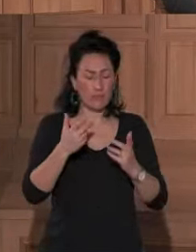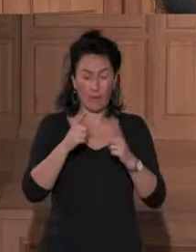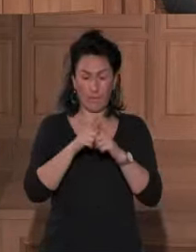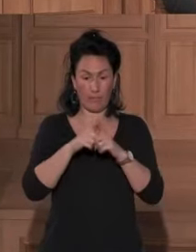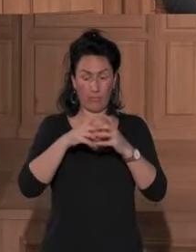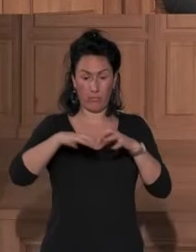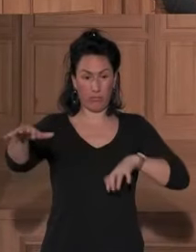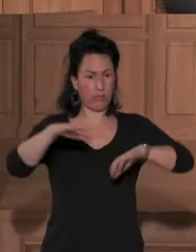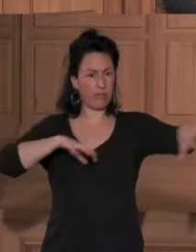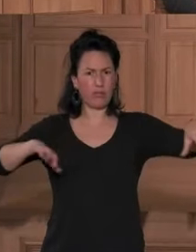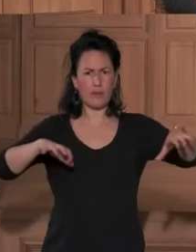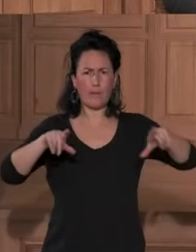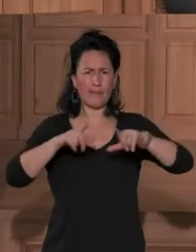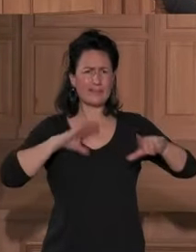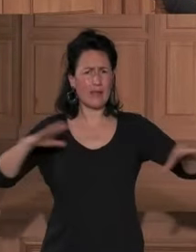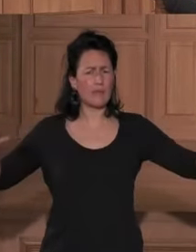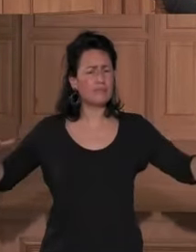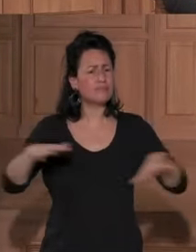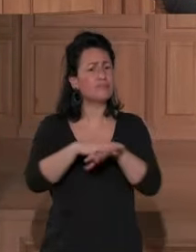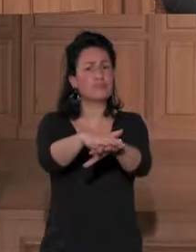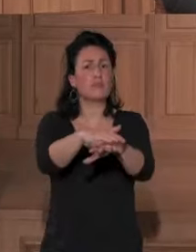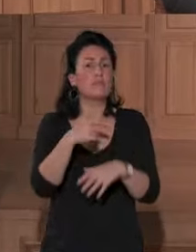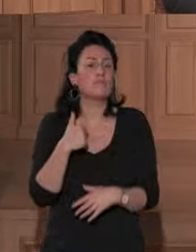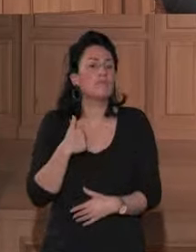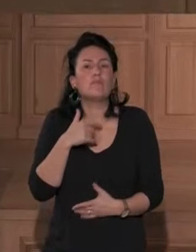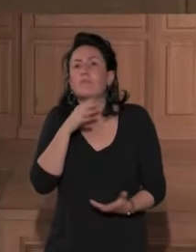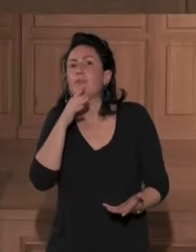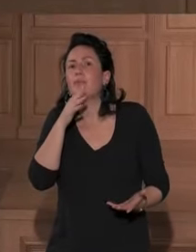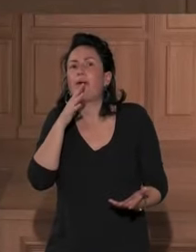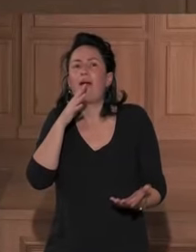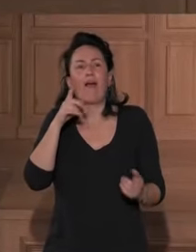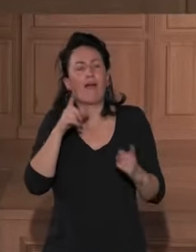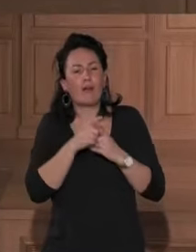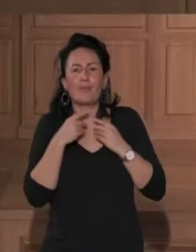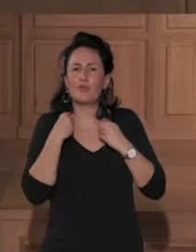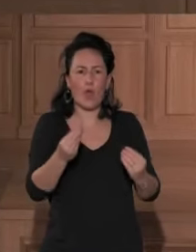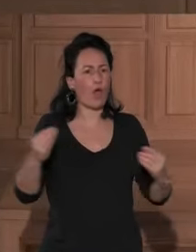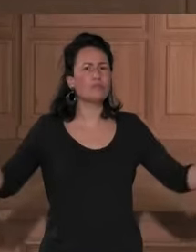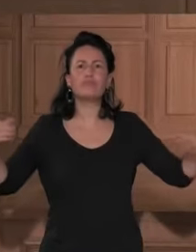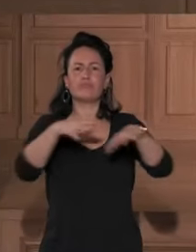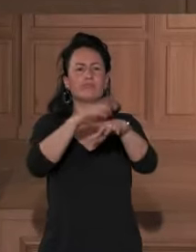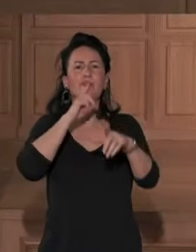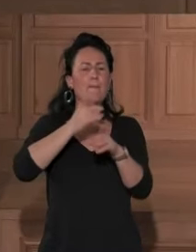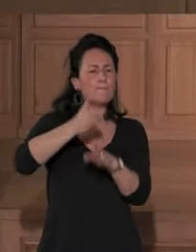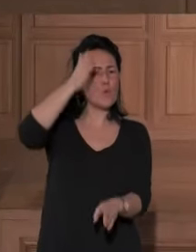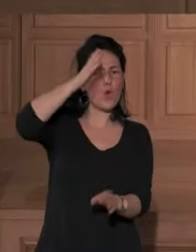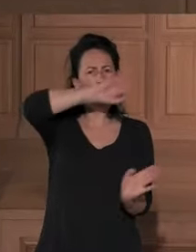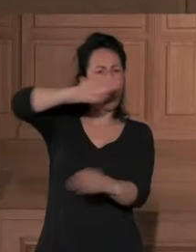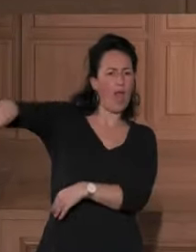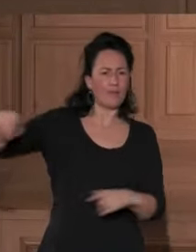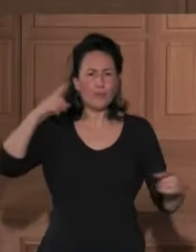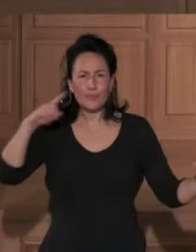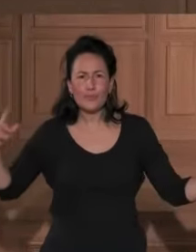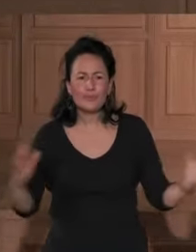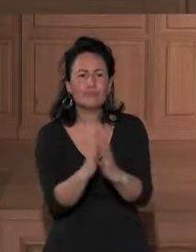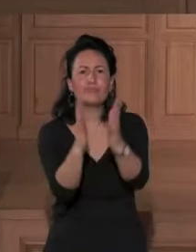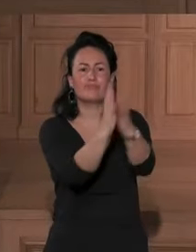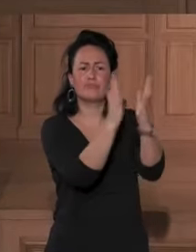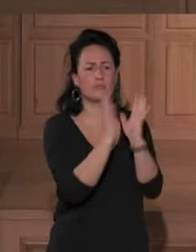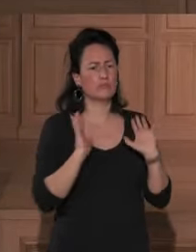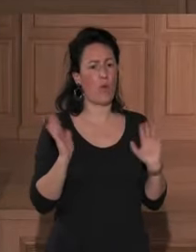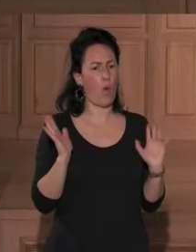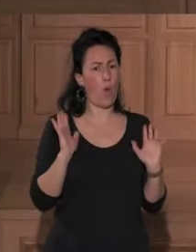et nous, on ne va pas sauver le monde ou faire tomber des murs. Nous, on veut faire tomber l'autisme. Donc, on n'a pas du